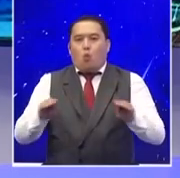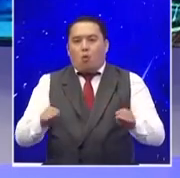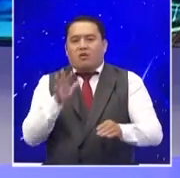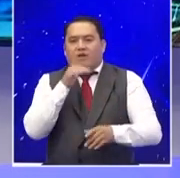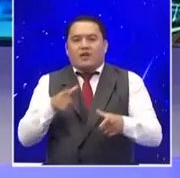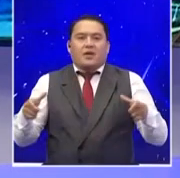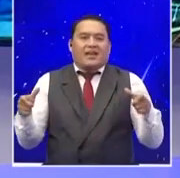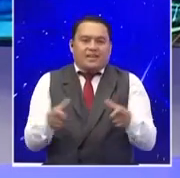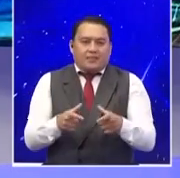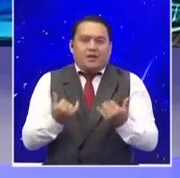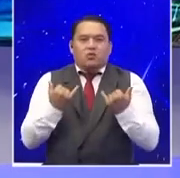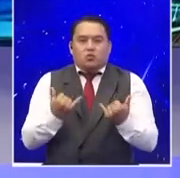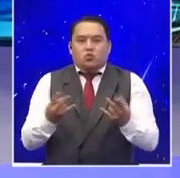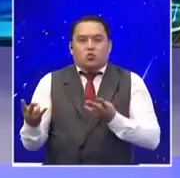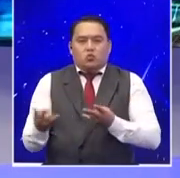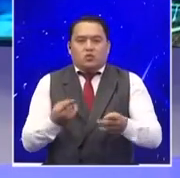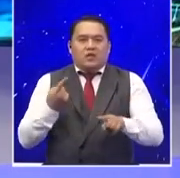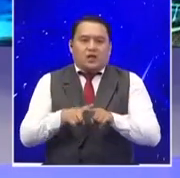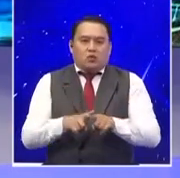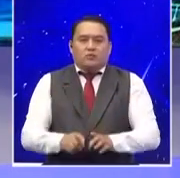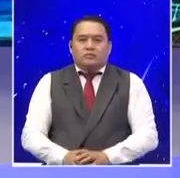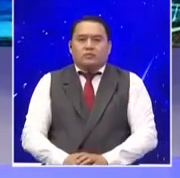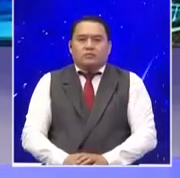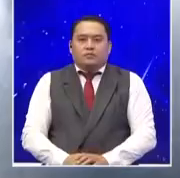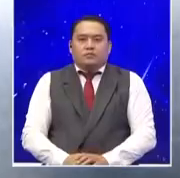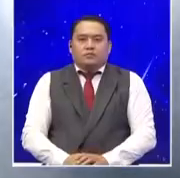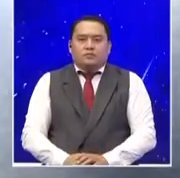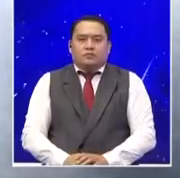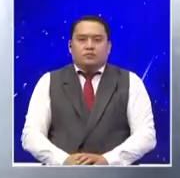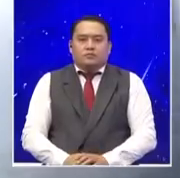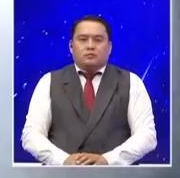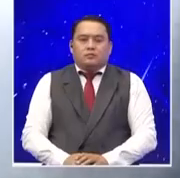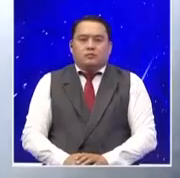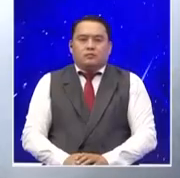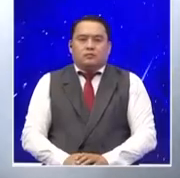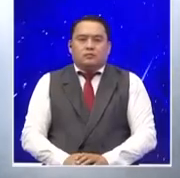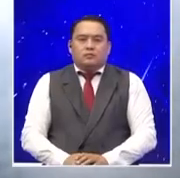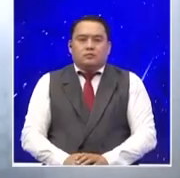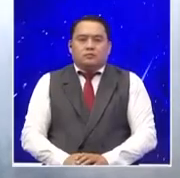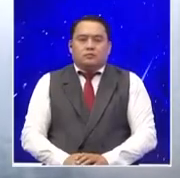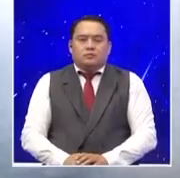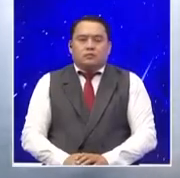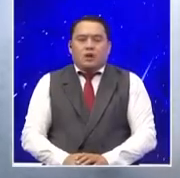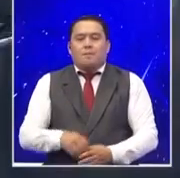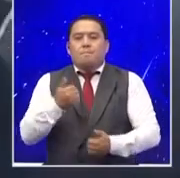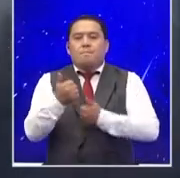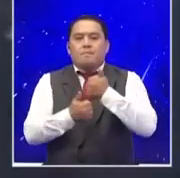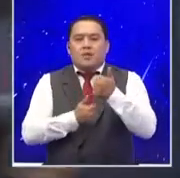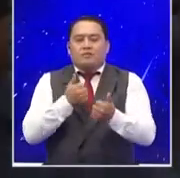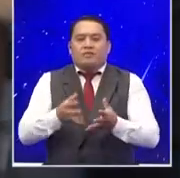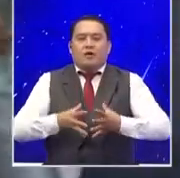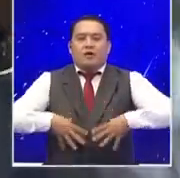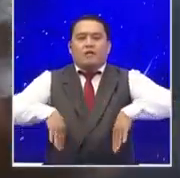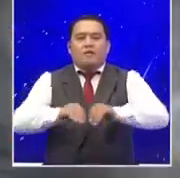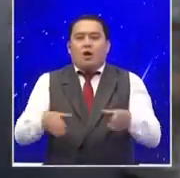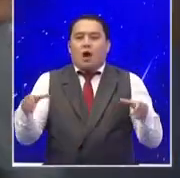период карантина. Теперь нужен нажим на технику и тактику. Занять призовые места, выиграть первенство региона в общекомандном зачете